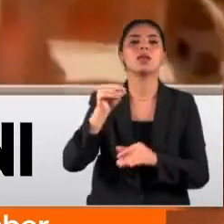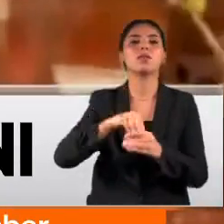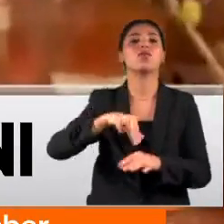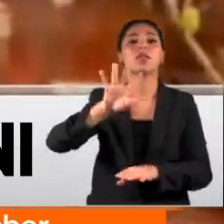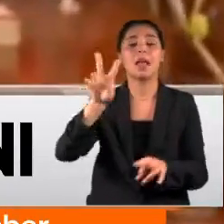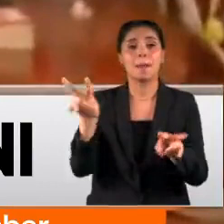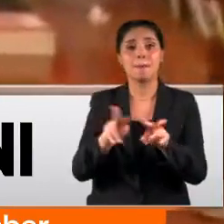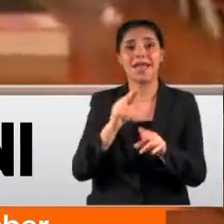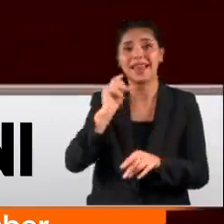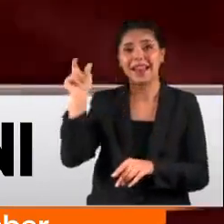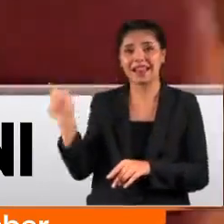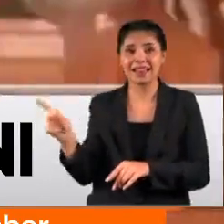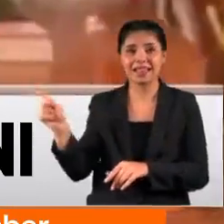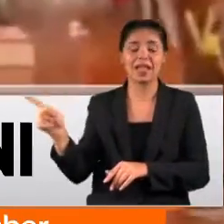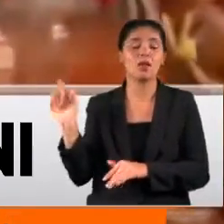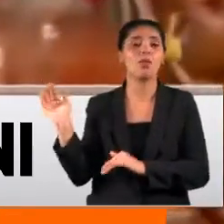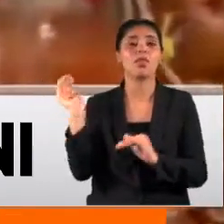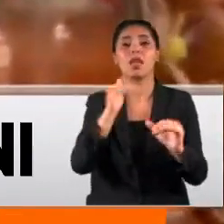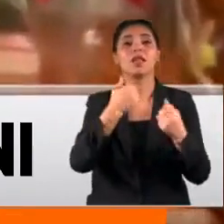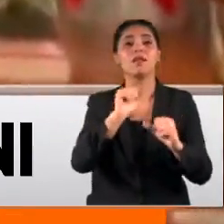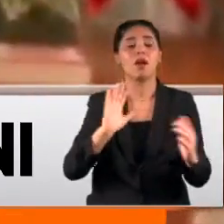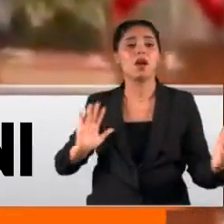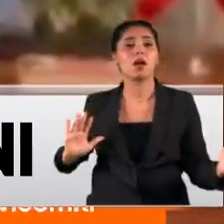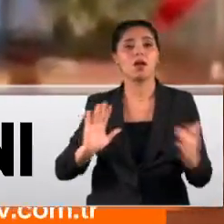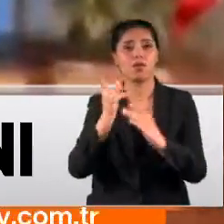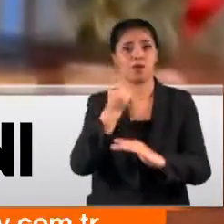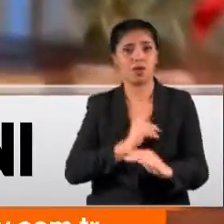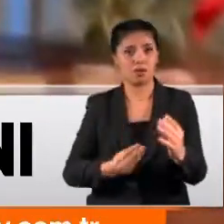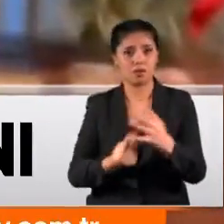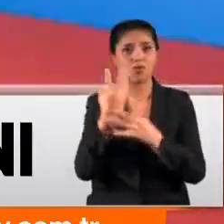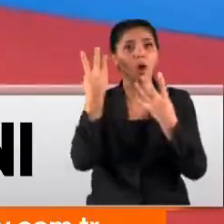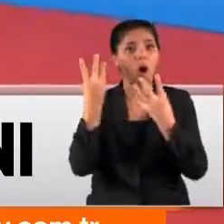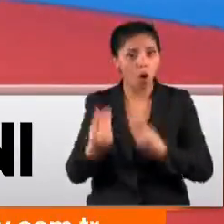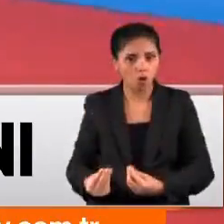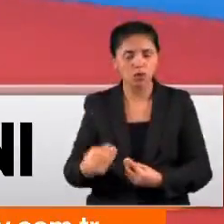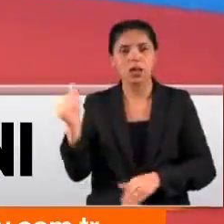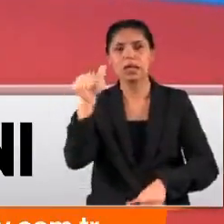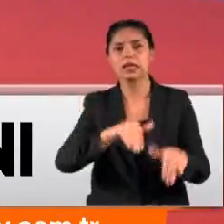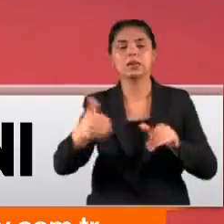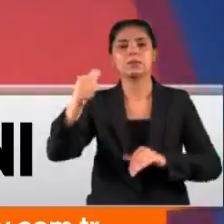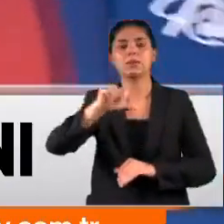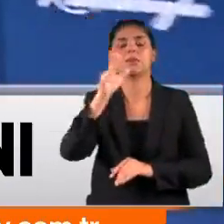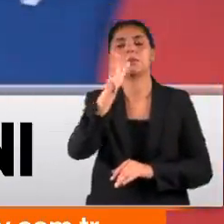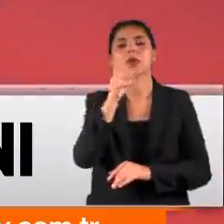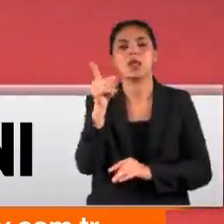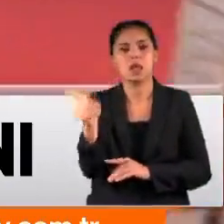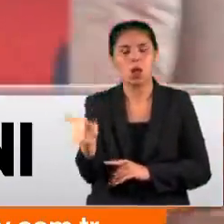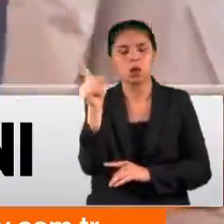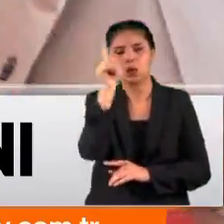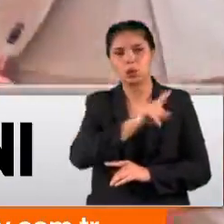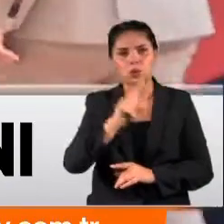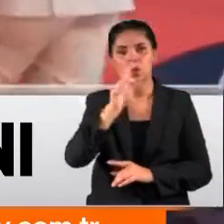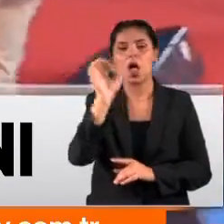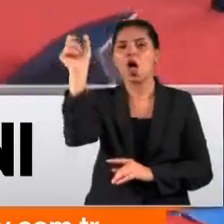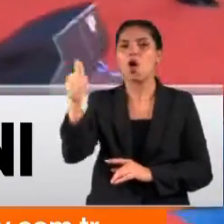Meral Akşener'in kendisini desteklemek yerine karşısına bir aday çıkarması durumunda seçimi alamayacağının farkında. Bu nedenle